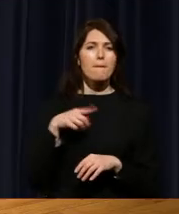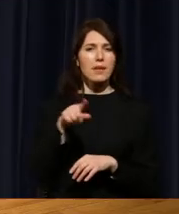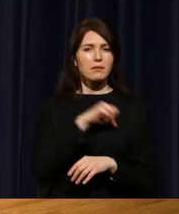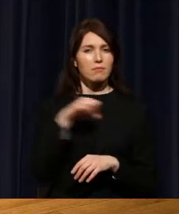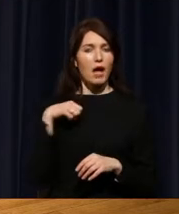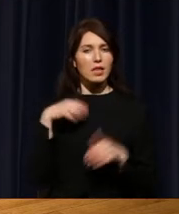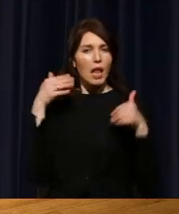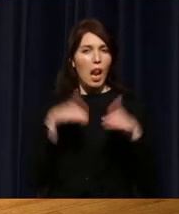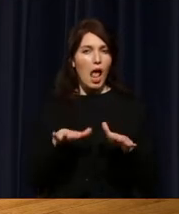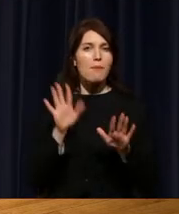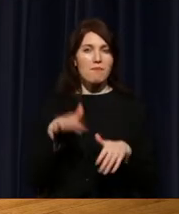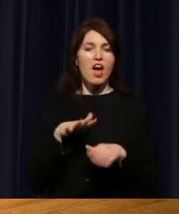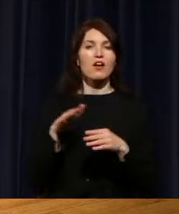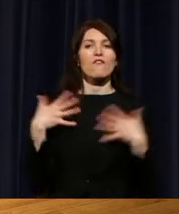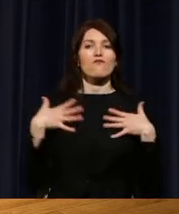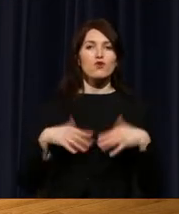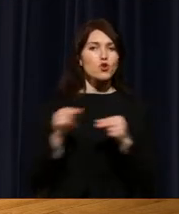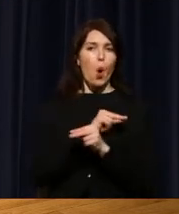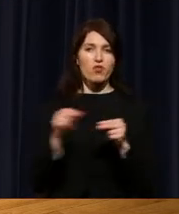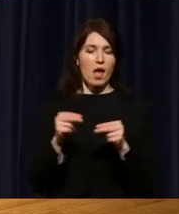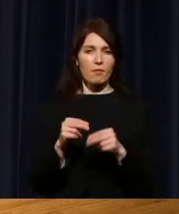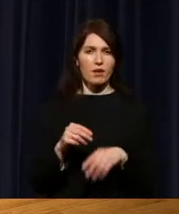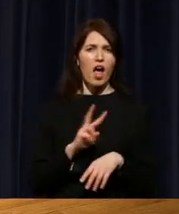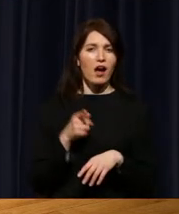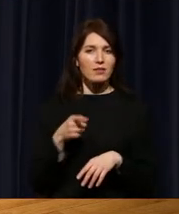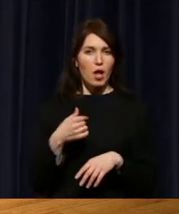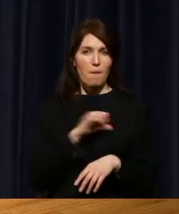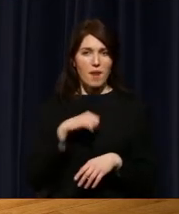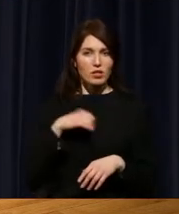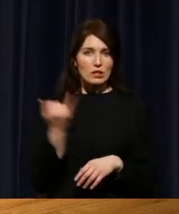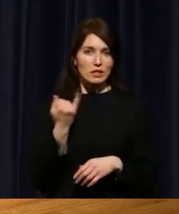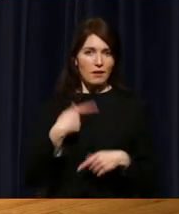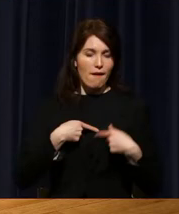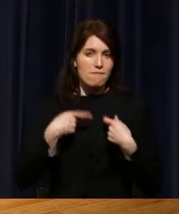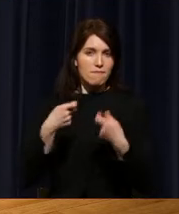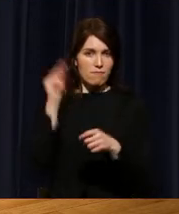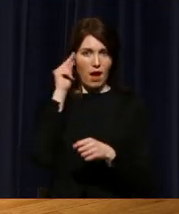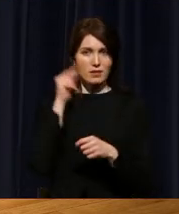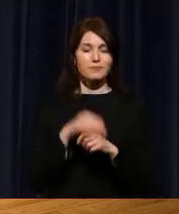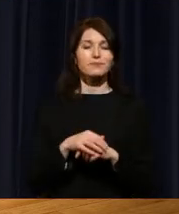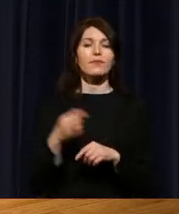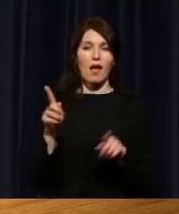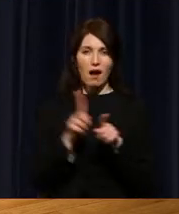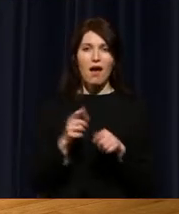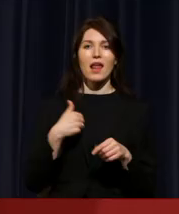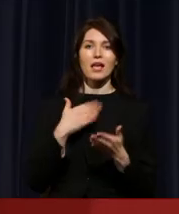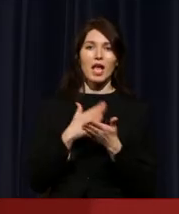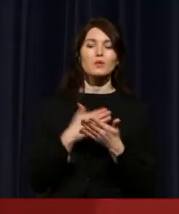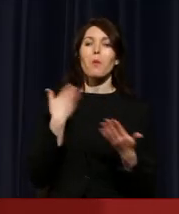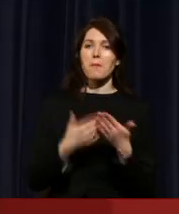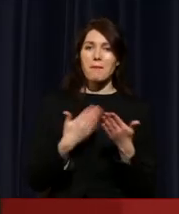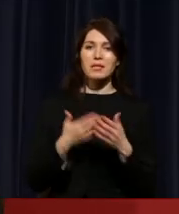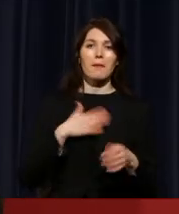par fizioterapeitu? Nu, kas ir tas, kas pavēlkus ko tādu? Es arī esmu tas piemērs, kuriem ģimenē